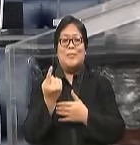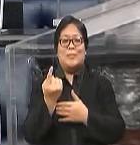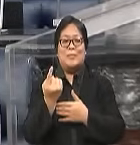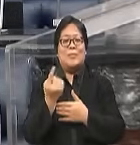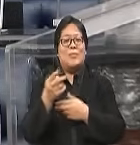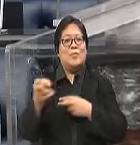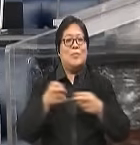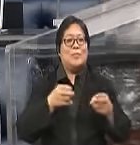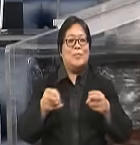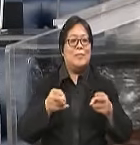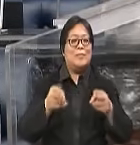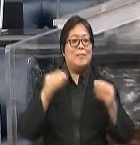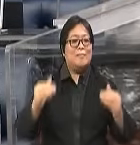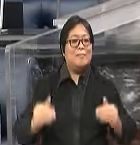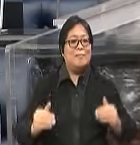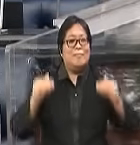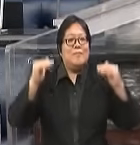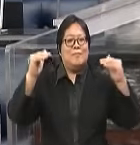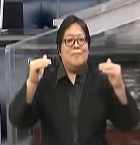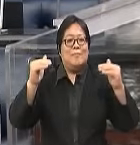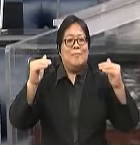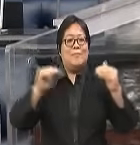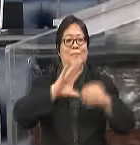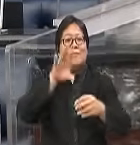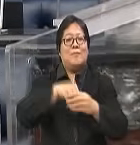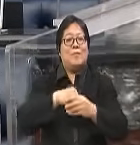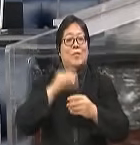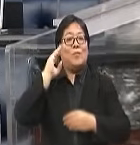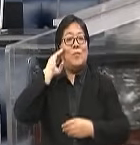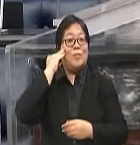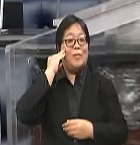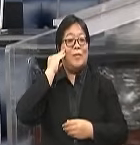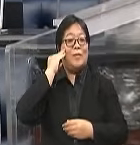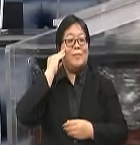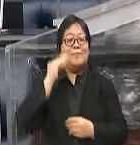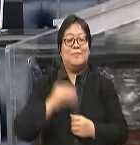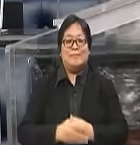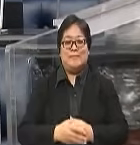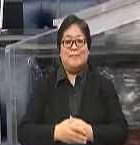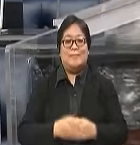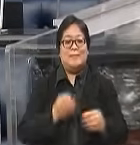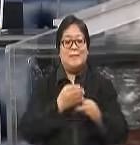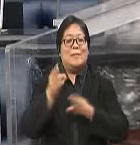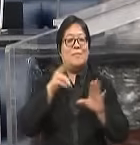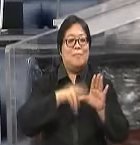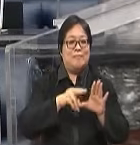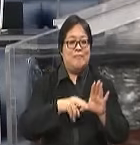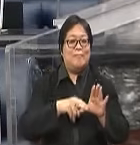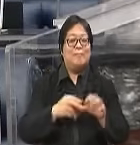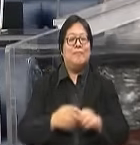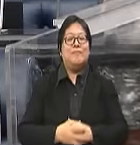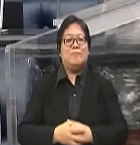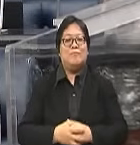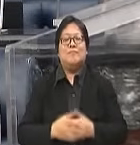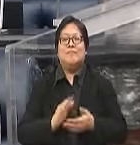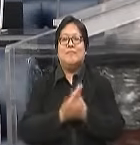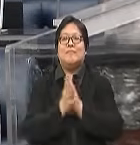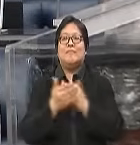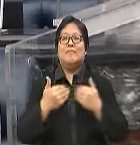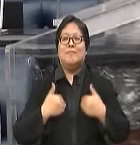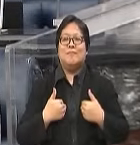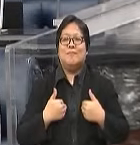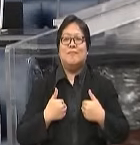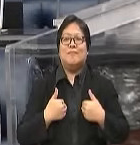use untuk meningkatkan lagi pun Batam buca dalam industri facialnya perabotnya ya Jadi